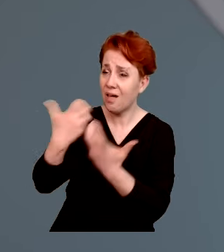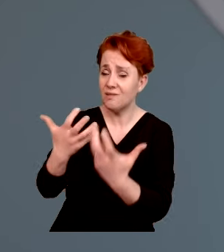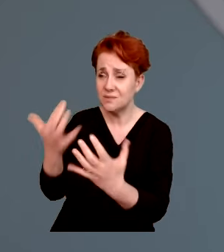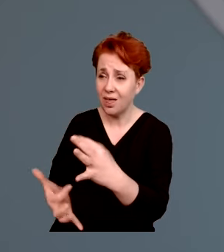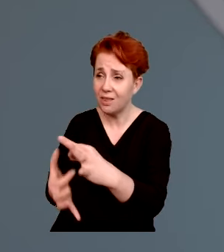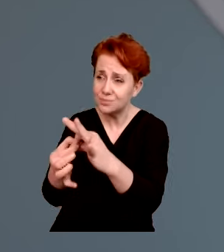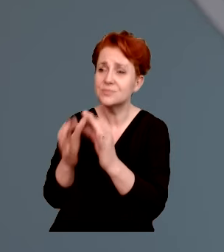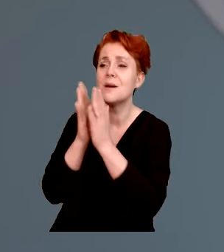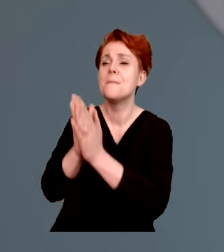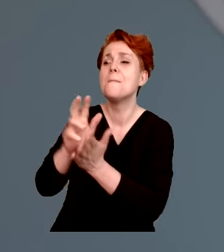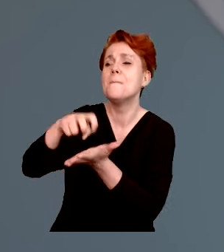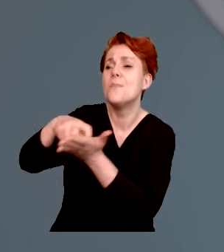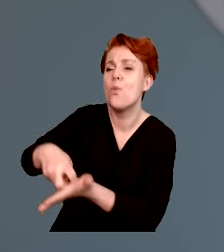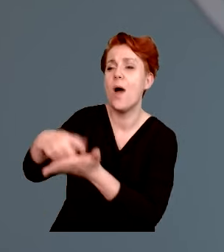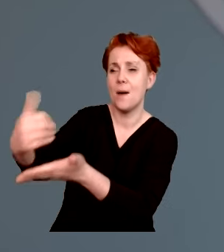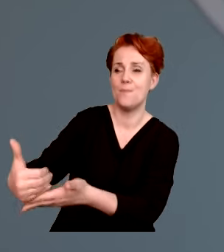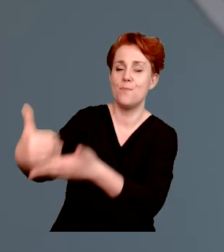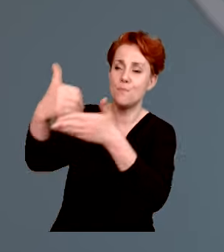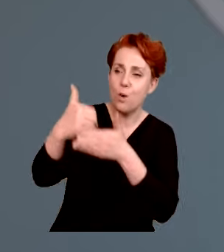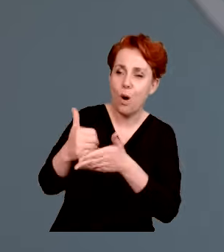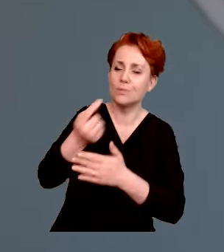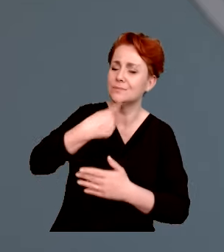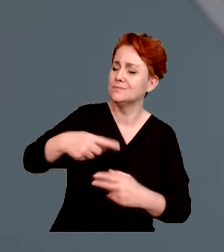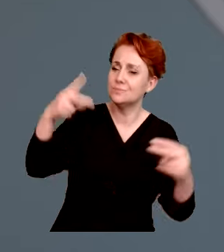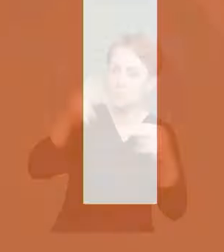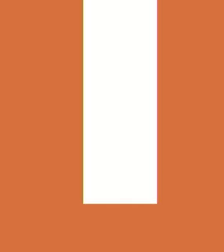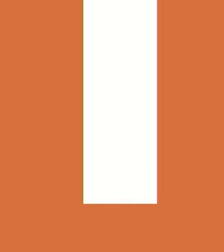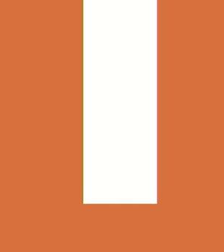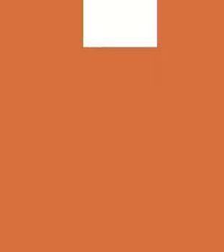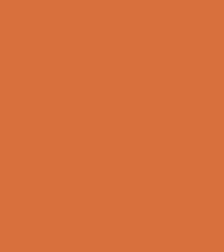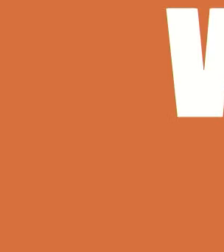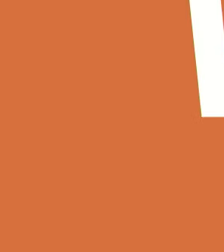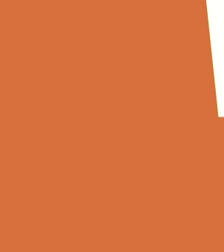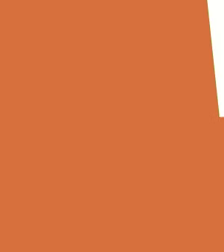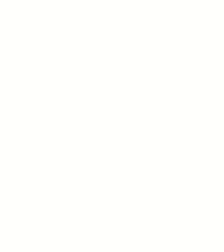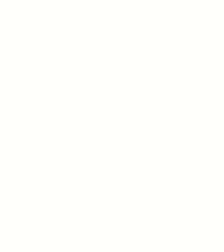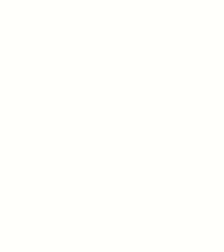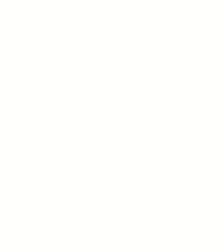błagać pana o pomoc, byśmy przerwali to szaleństwo.